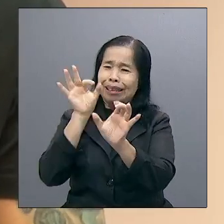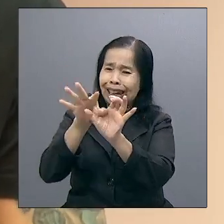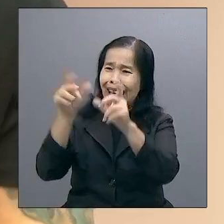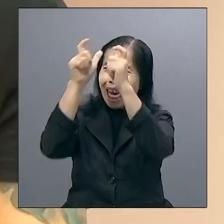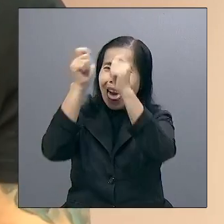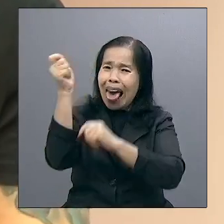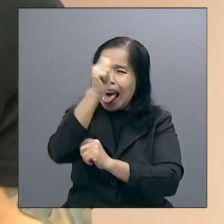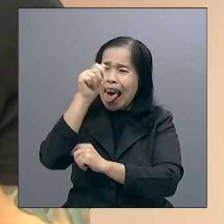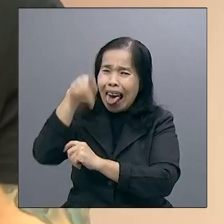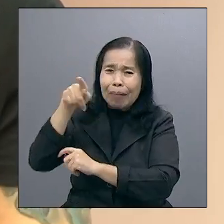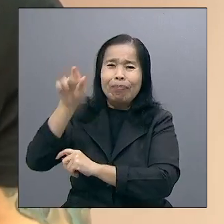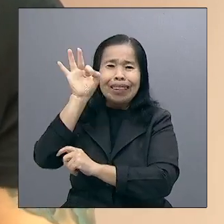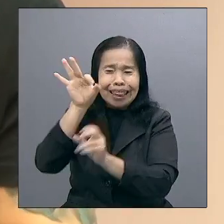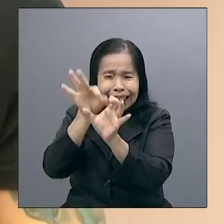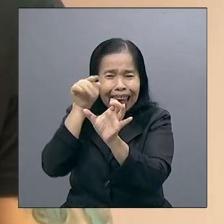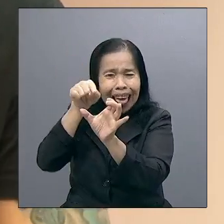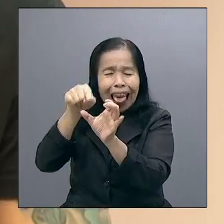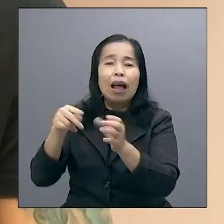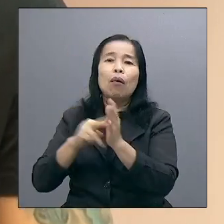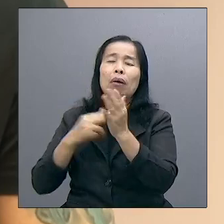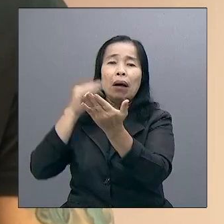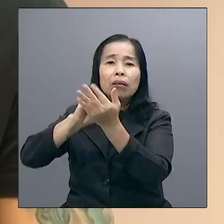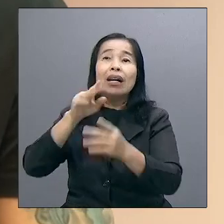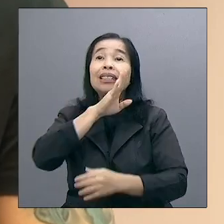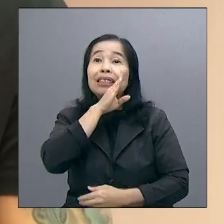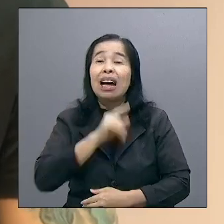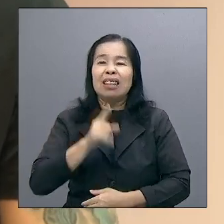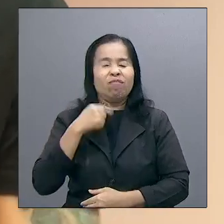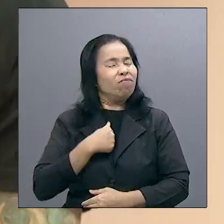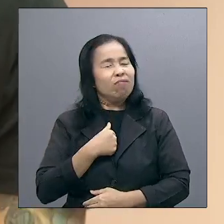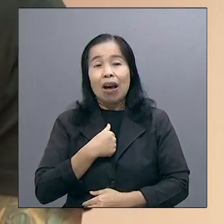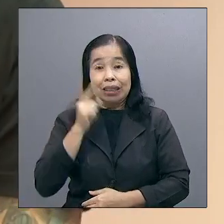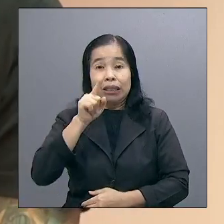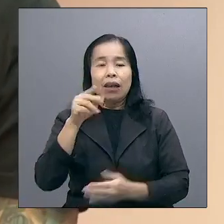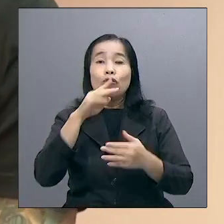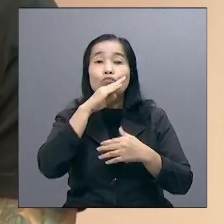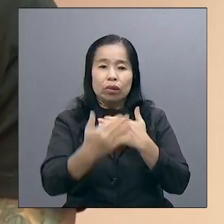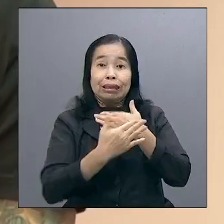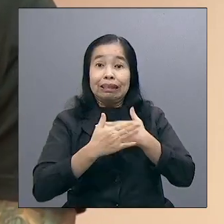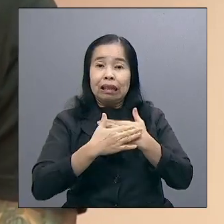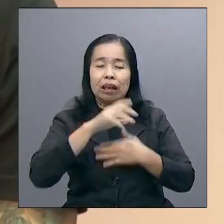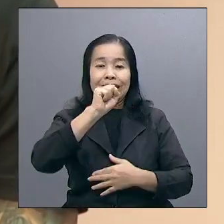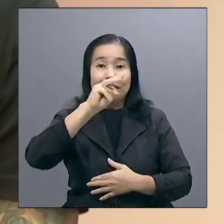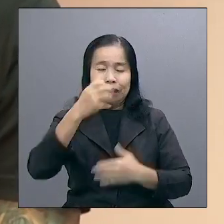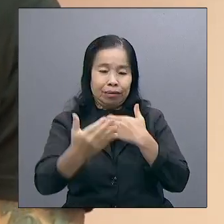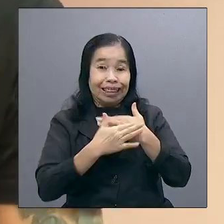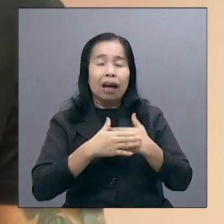s แจ้งตื่นผมเลอนดประวติแล้มมกแ้งตน ajจะไม่กดเลย แต่อัี้คือ มันไม่ม Never